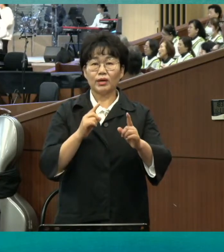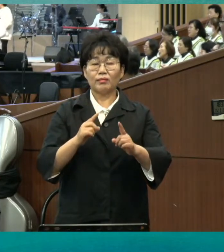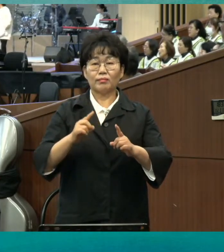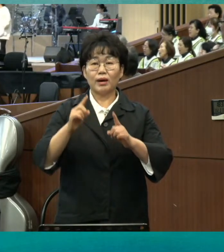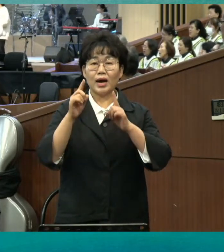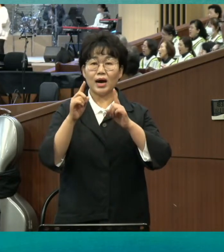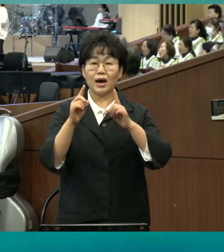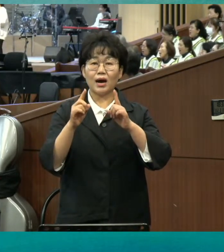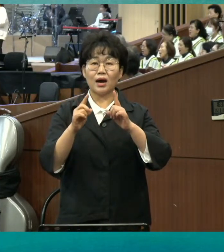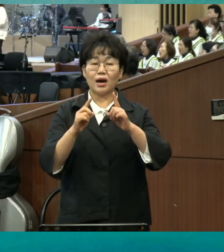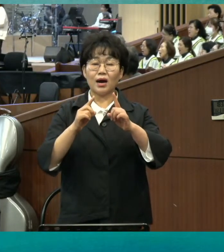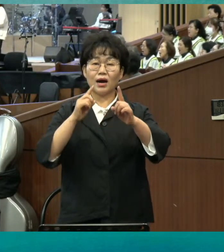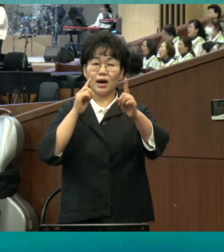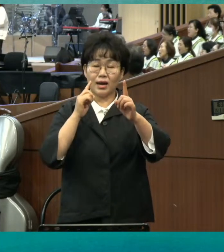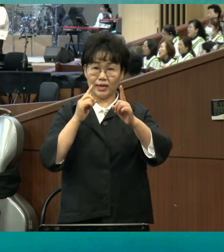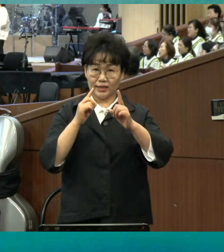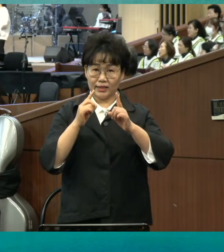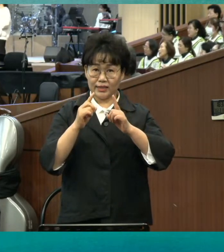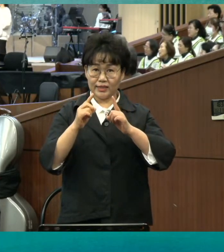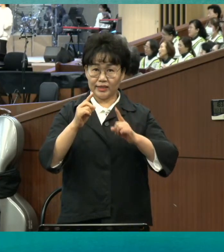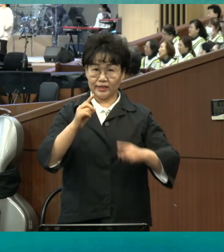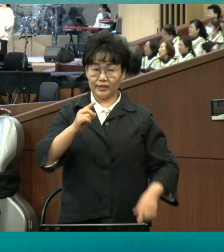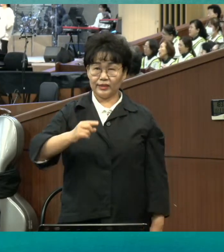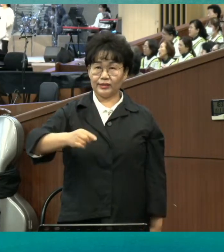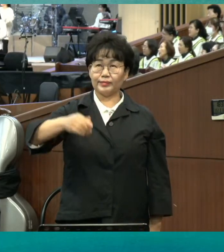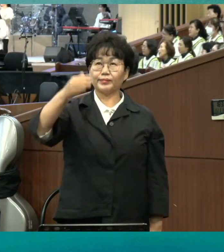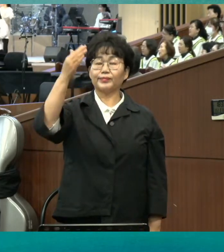생명나. 우리 함께 고백할까요?